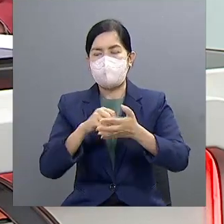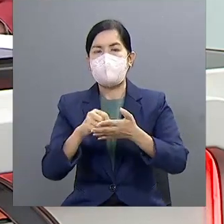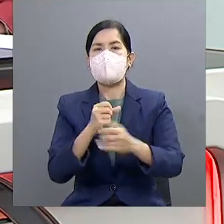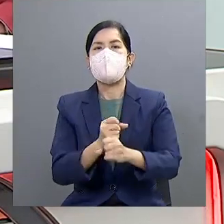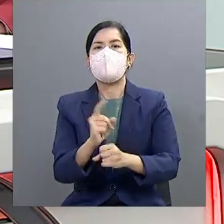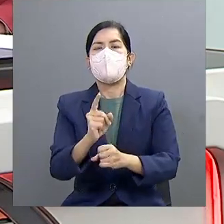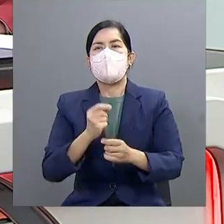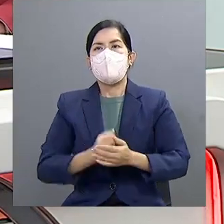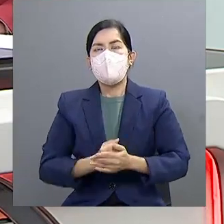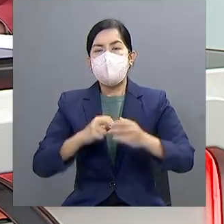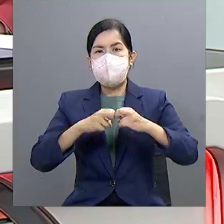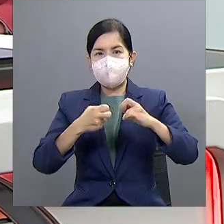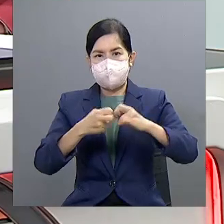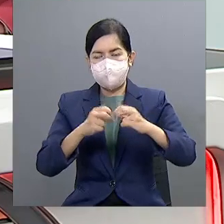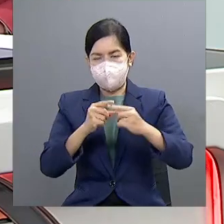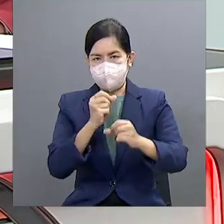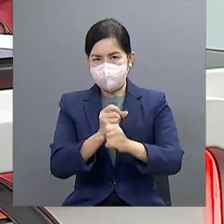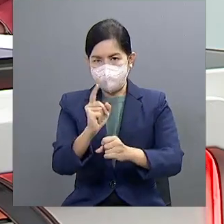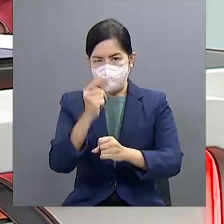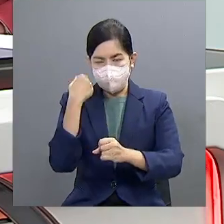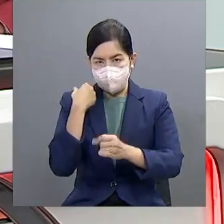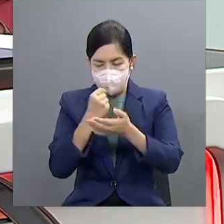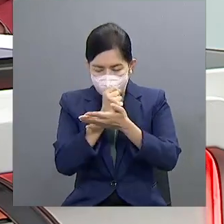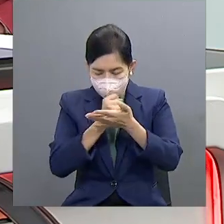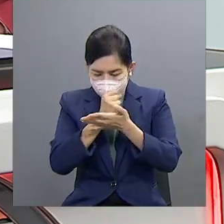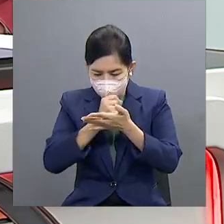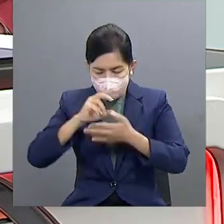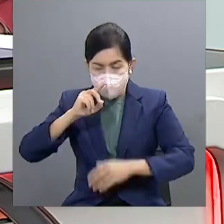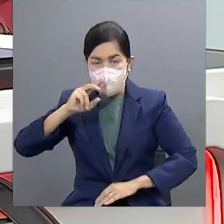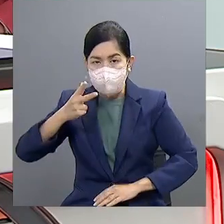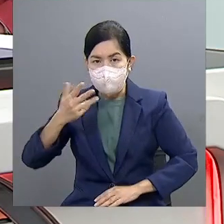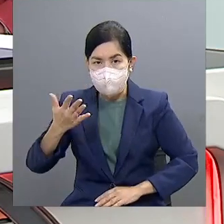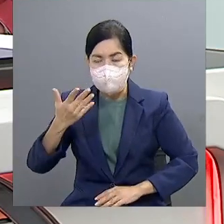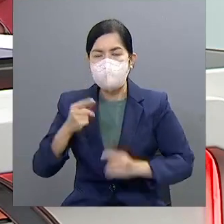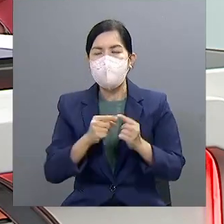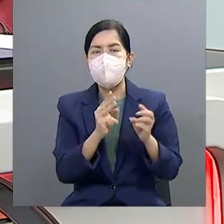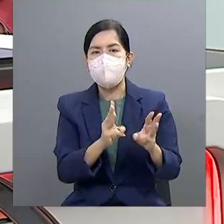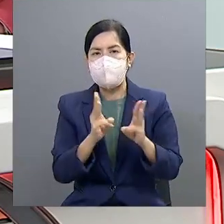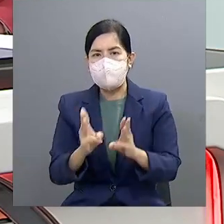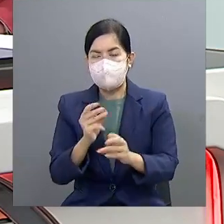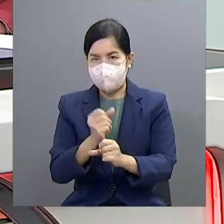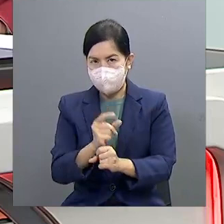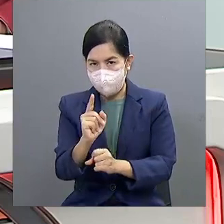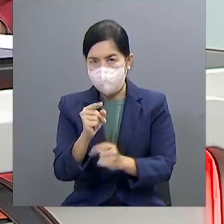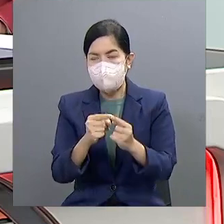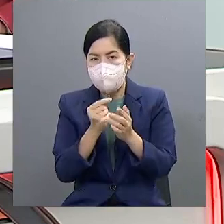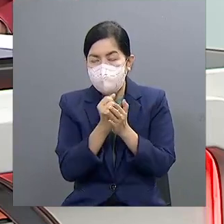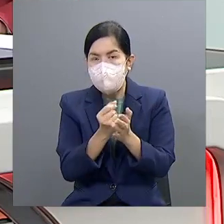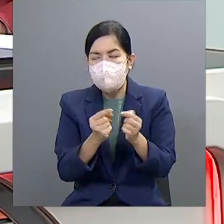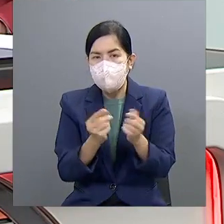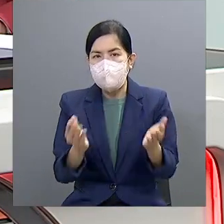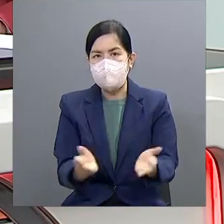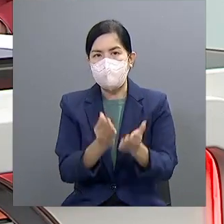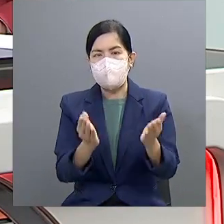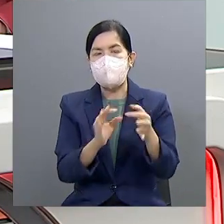ไม่ให้หวนกลับไปเสพติดซ้ำนั่นก็คือการใช้ชุมชนบำบัดค่ะแล้วก็เสริมสร้างอาชีพนี่เป็นโครงการของทางทัณฑสถ